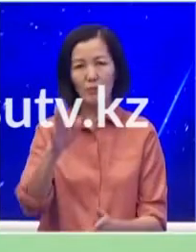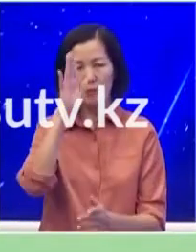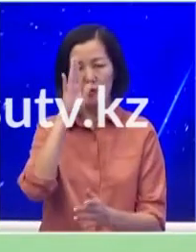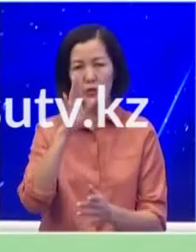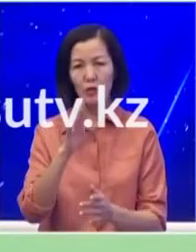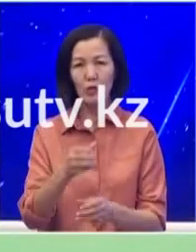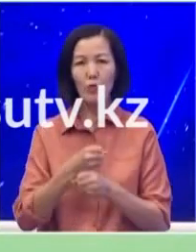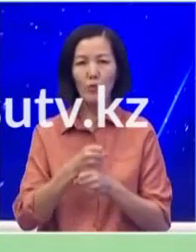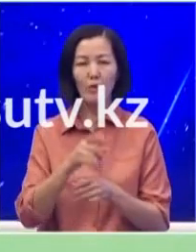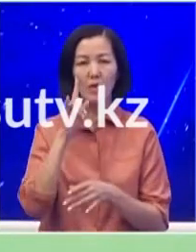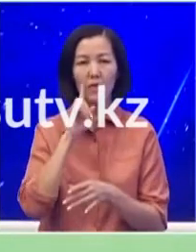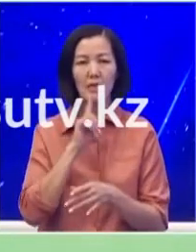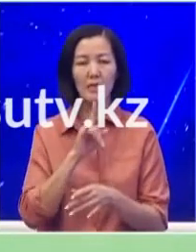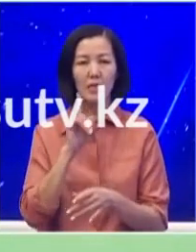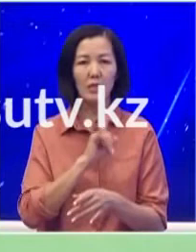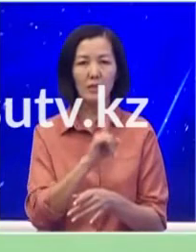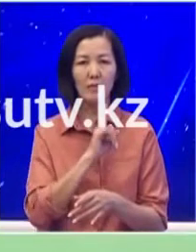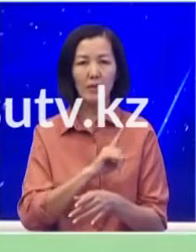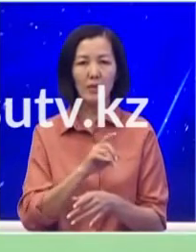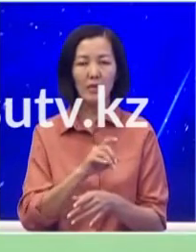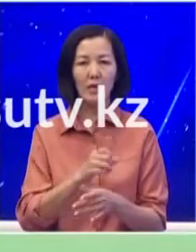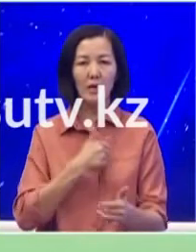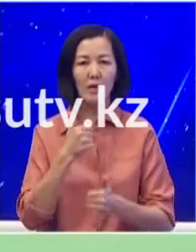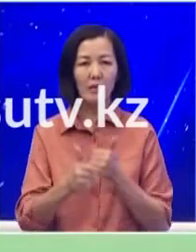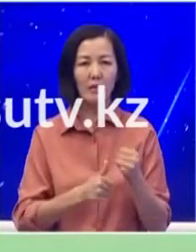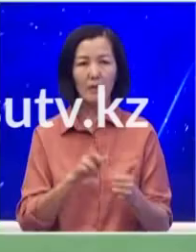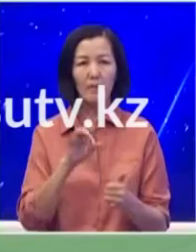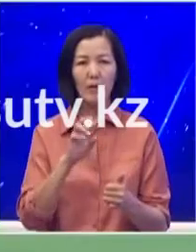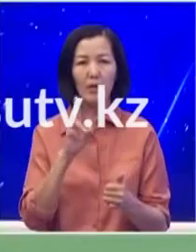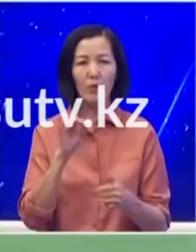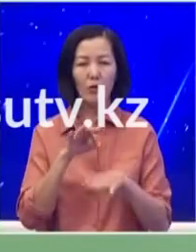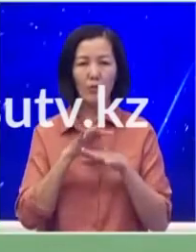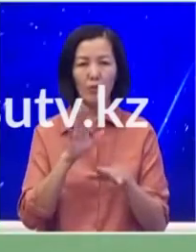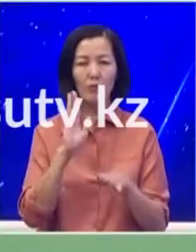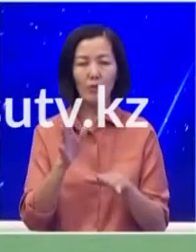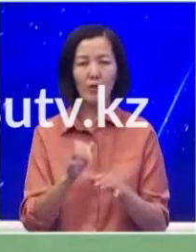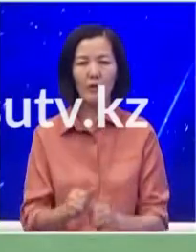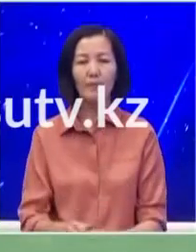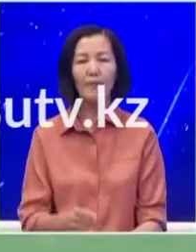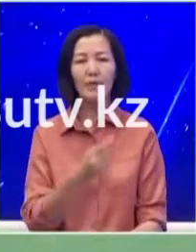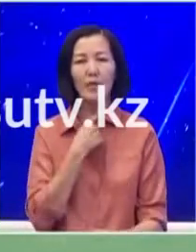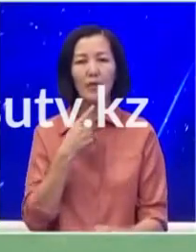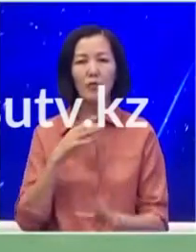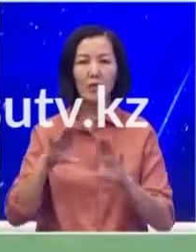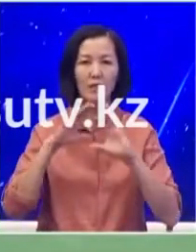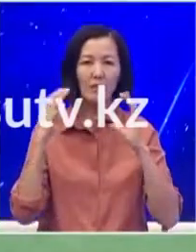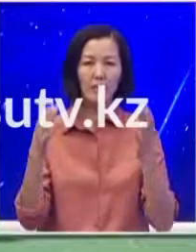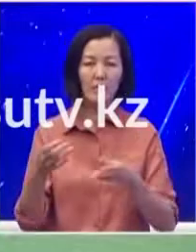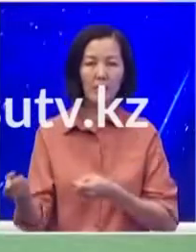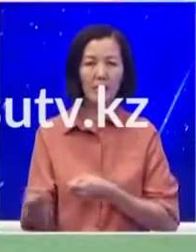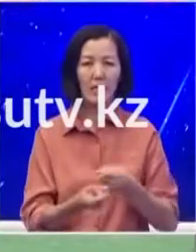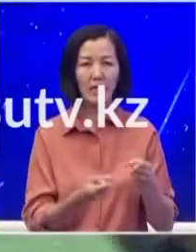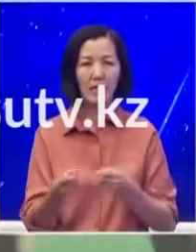Кубок Казахстана, а у женщин чемпионат Азии среди клубных команд в Бангкоке. Чемпионат проходит на Талдыкурганском стадионе хоккея на траве.